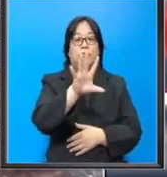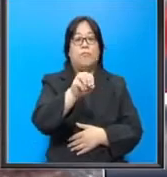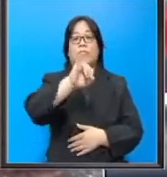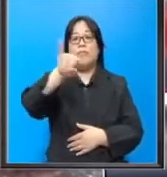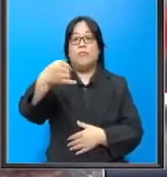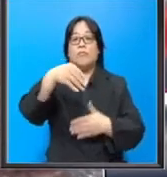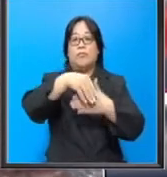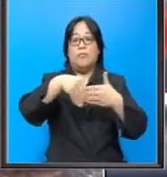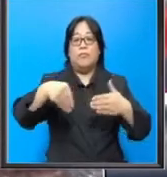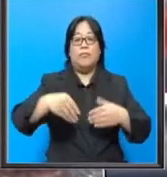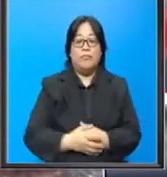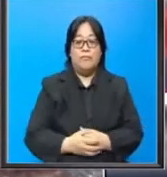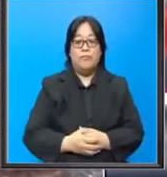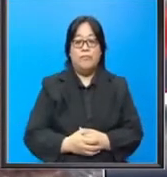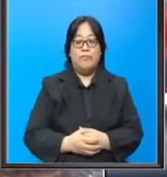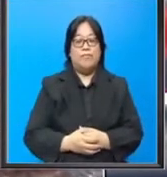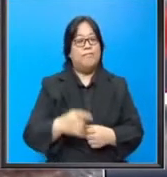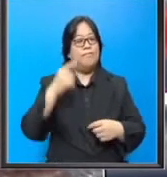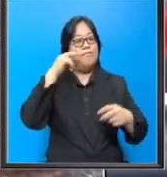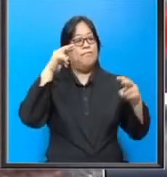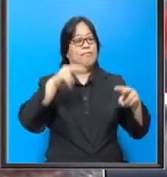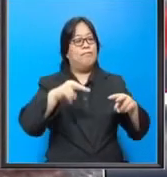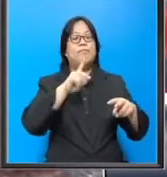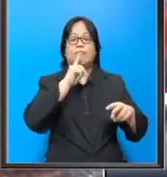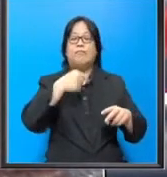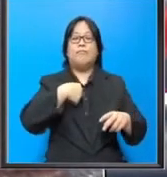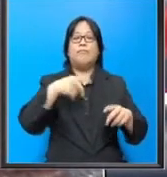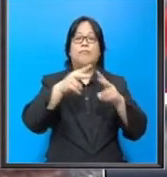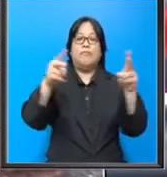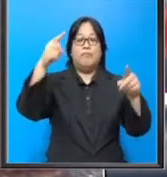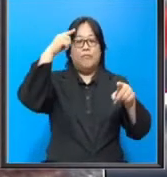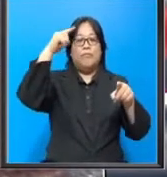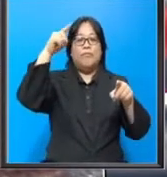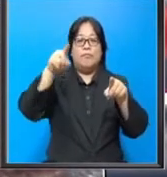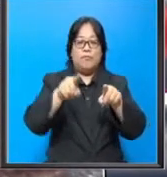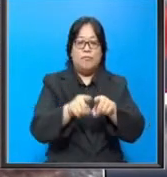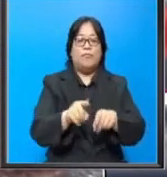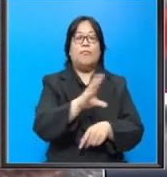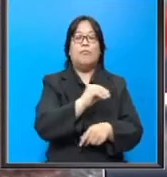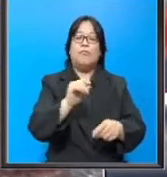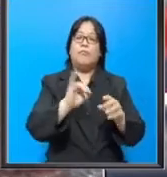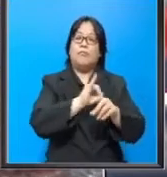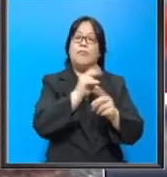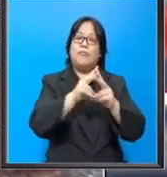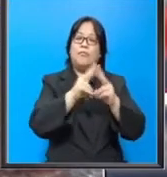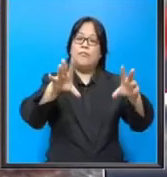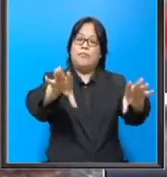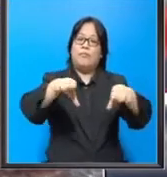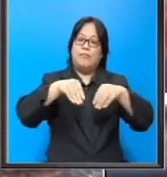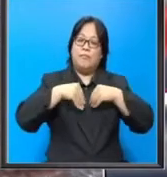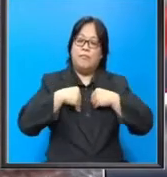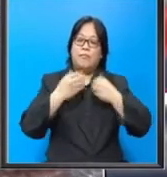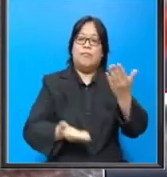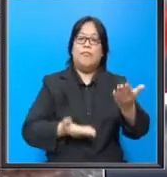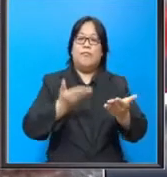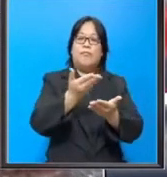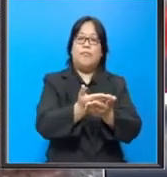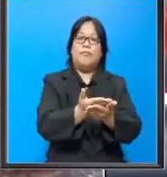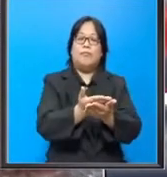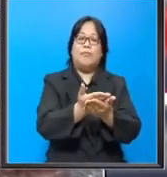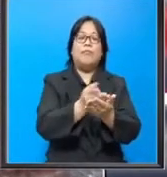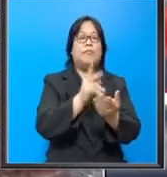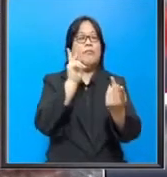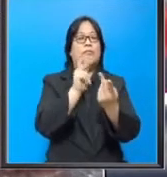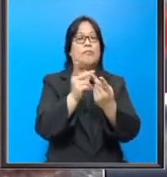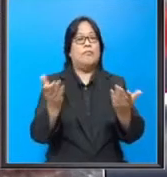50 juta dari satu sudut saya sangat bertujuh dan sangat mengadukan cadangan paling Bernas dan